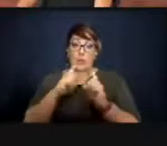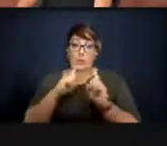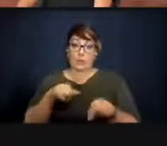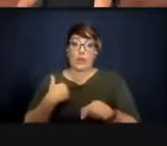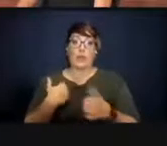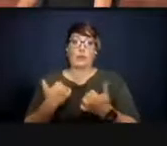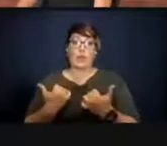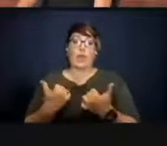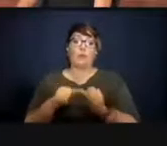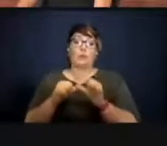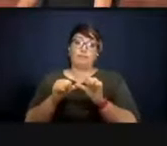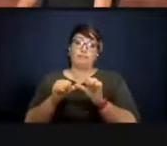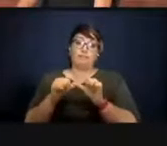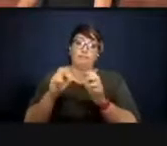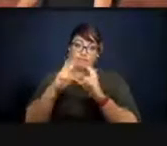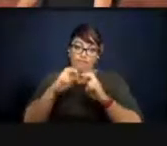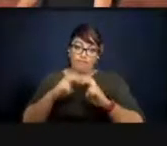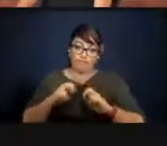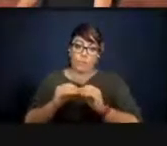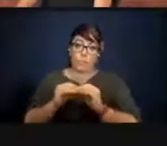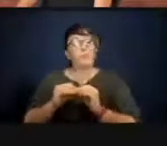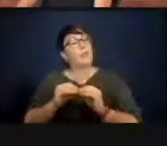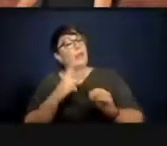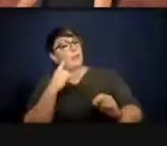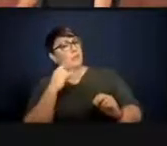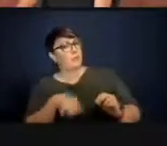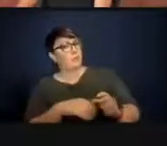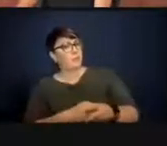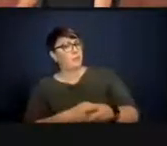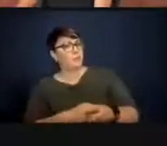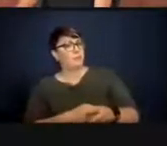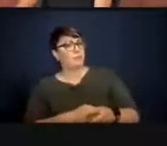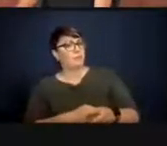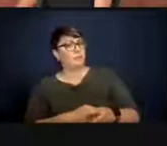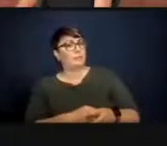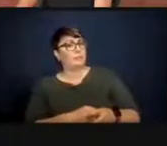hilo ni jambo ambalo tunafanyia kazi. Nafikiri